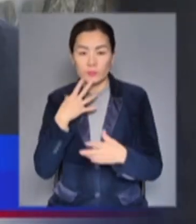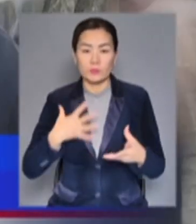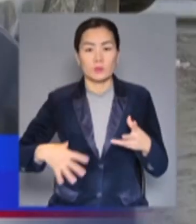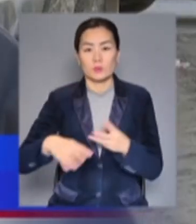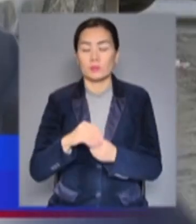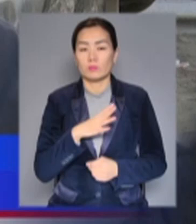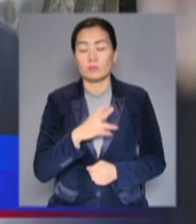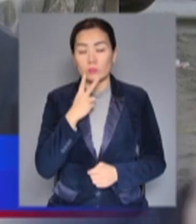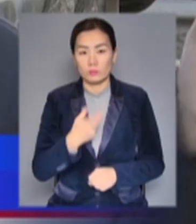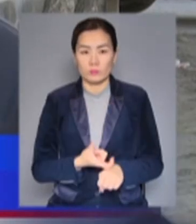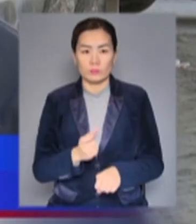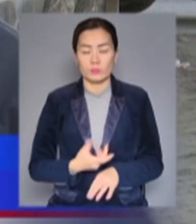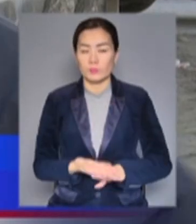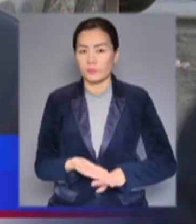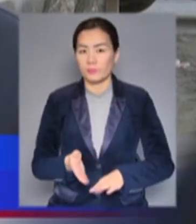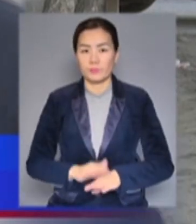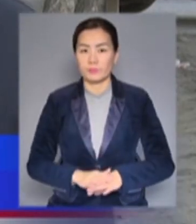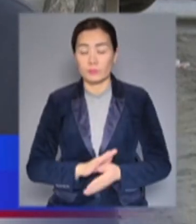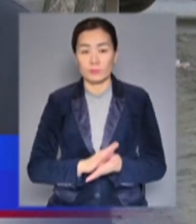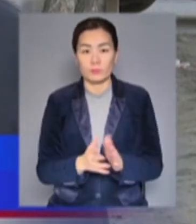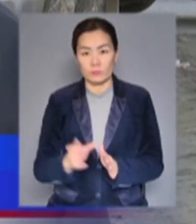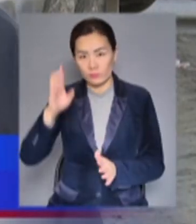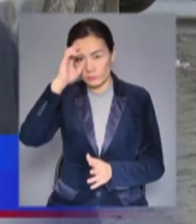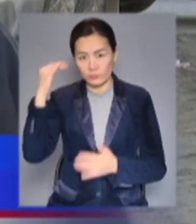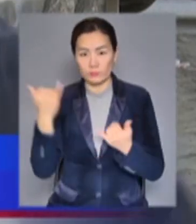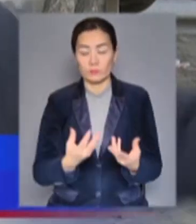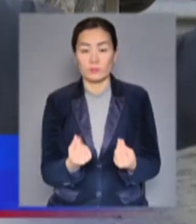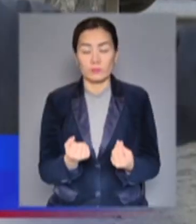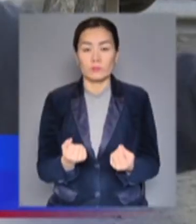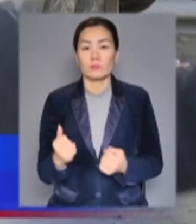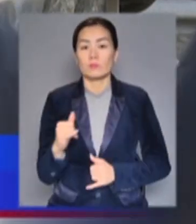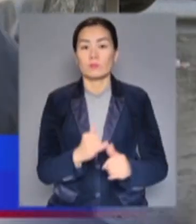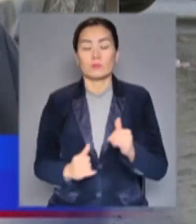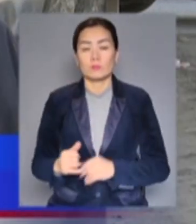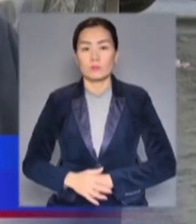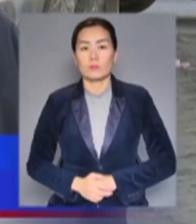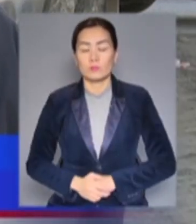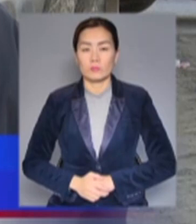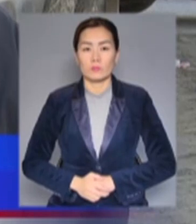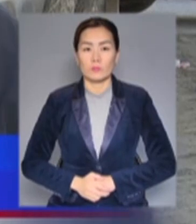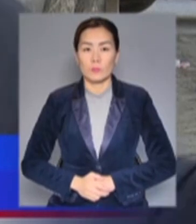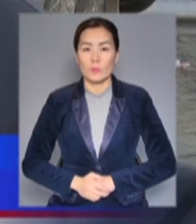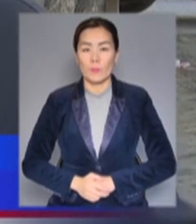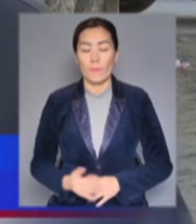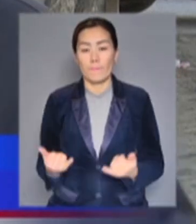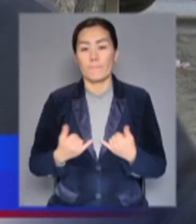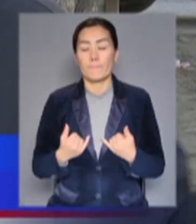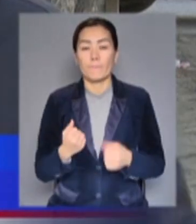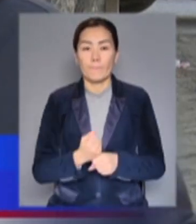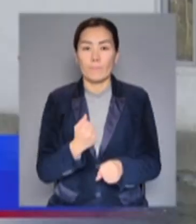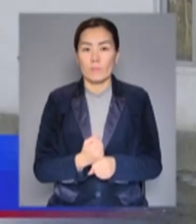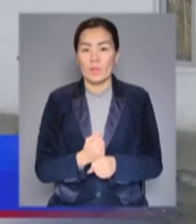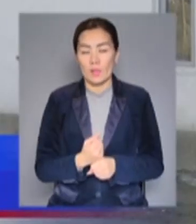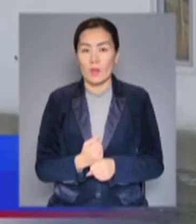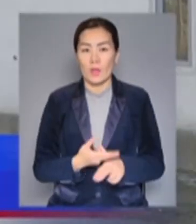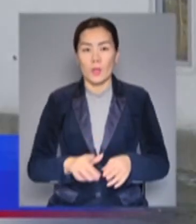отырым, жағдайларың өте нашар. Мына үкіметтен бөліп тұрған ақшаны енді модерннан беріп тұрған үйді енді қакемті орбыз жоқ деп